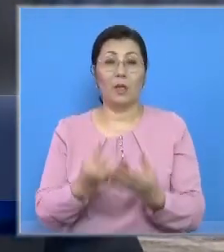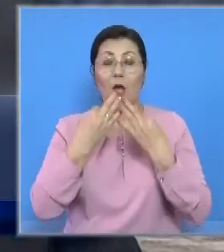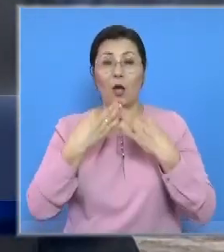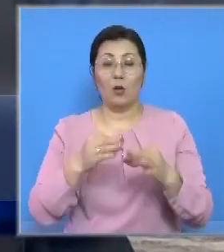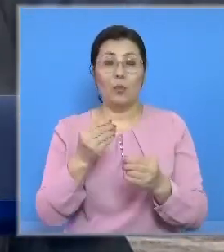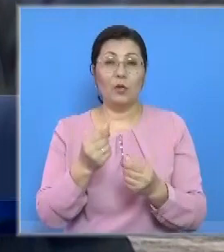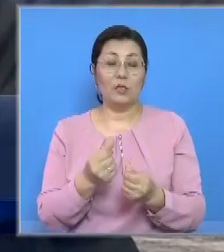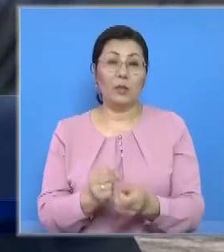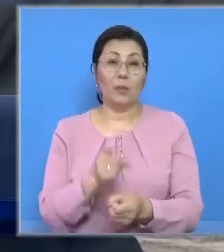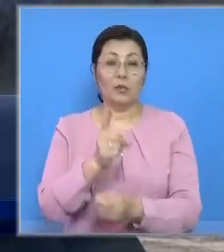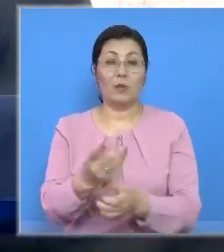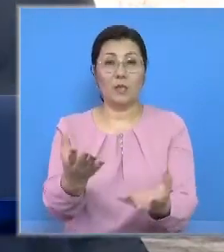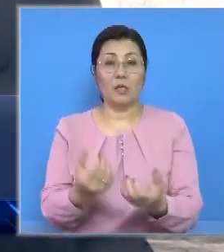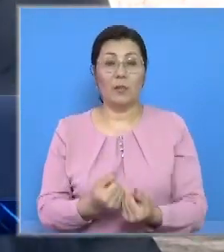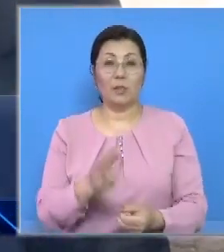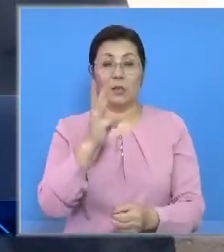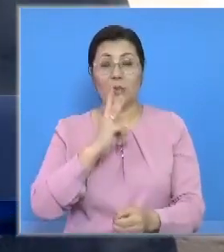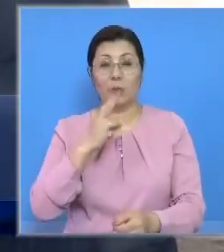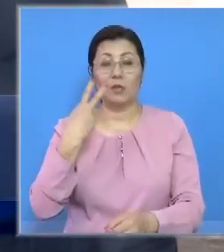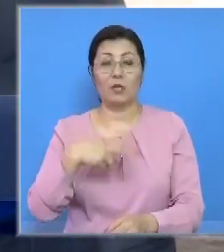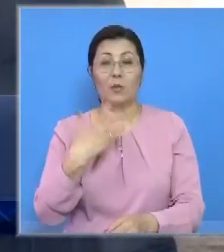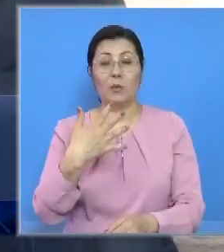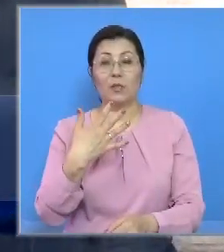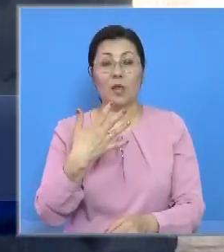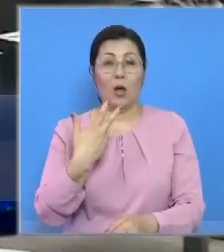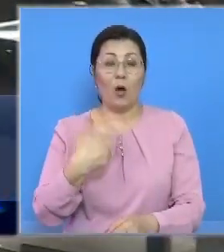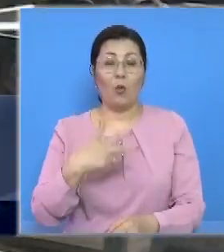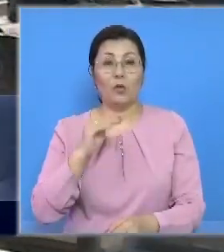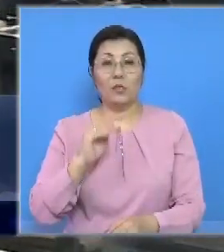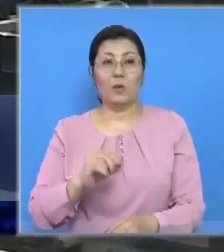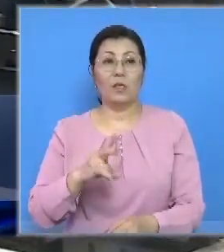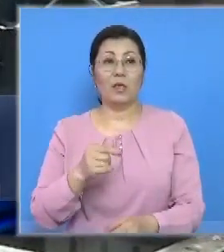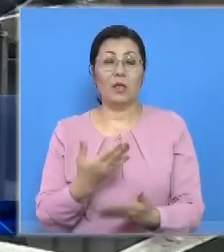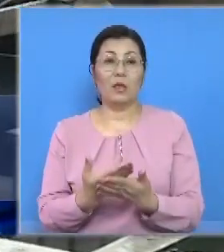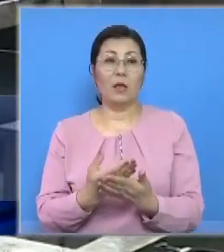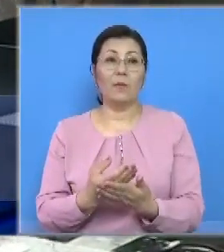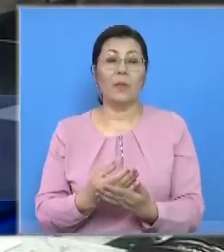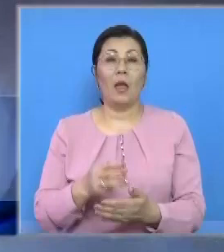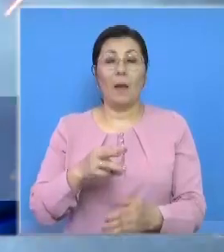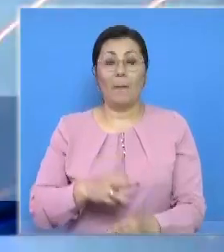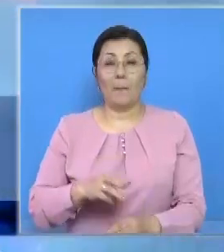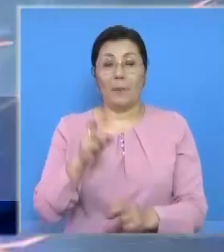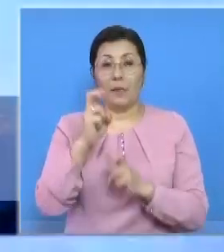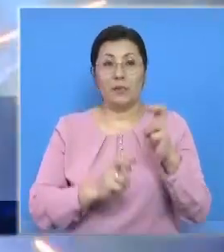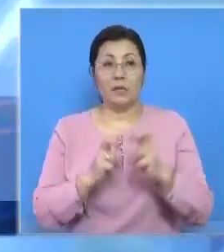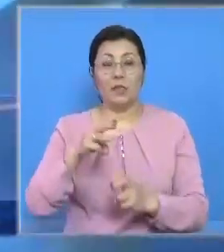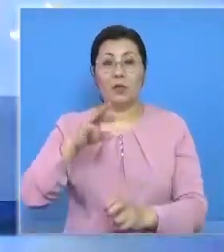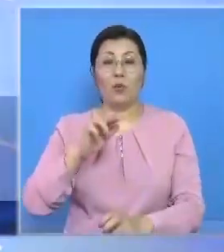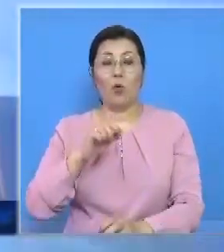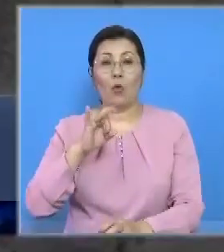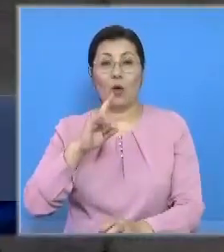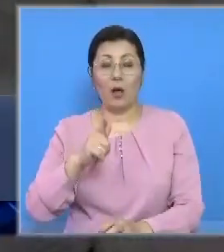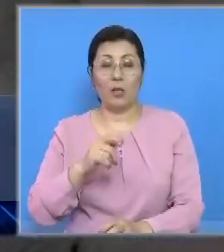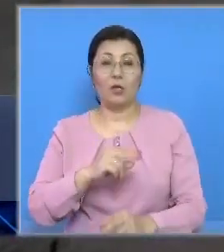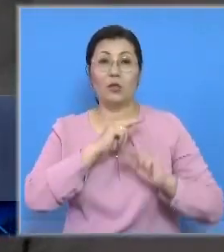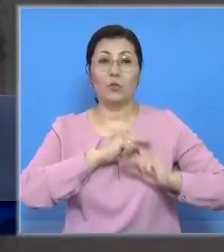аламыз. Бұл жердегі жалақы орта есеппен 25-30 мың көлемінде. Ал механикалық цехта дәнекерлеуші токарь мамандары жұмыс